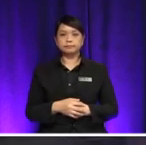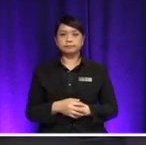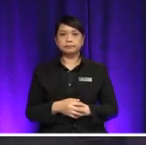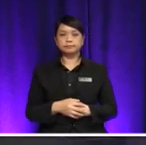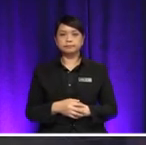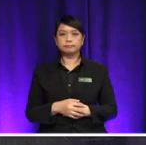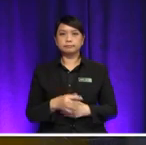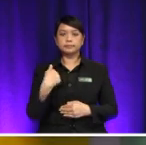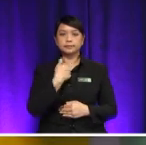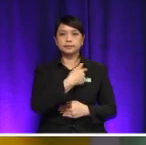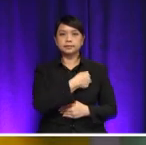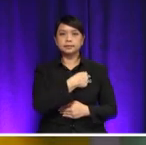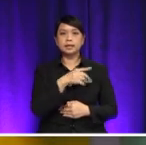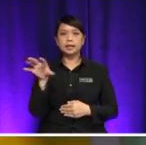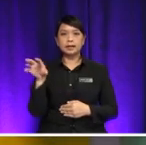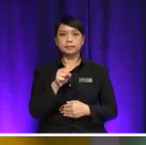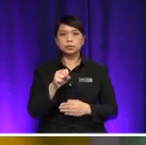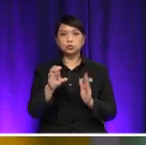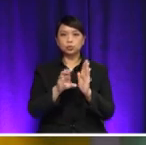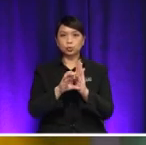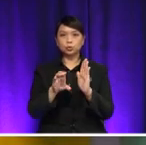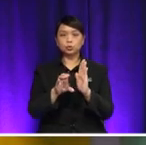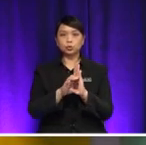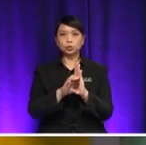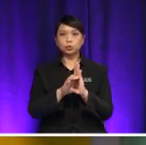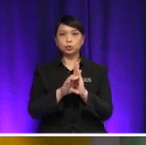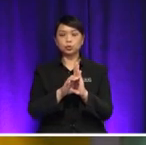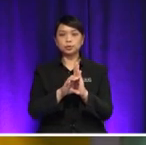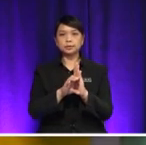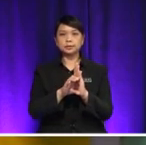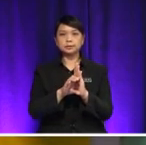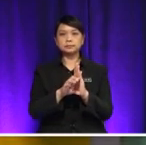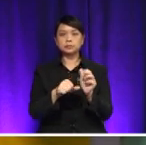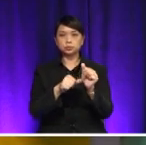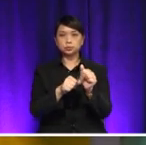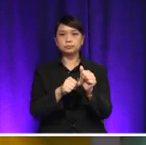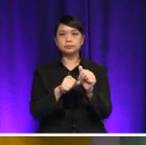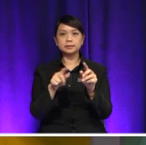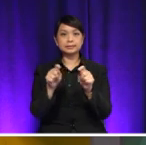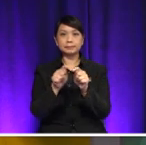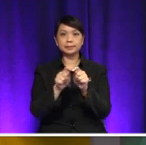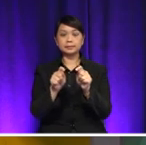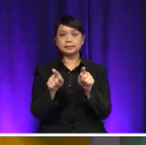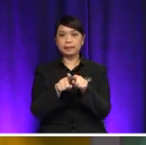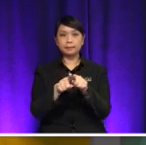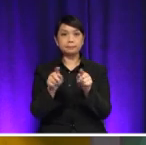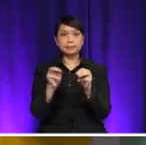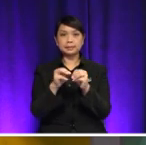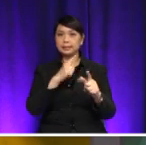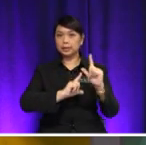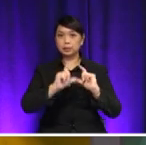Oke kita ambil contoh pengikut ya Sebagai contoh pengikut